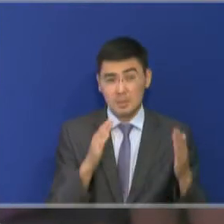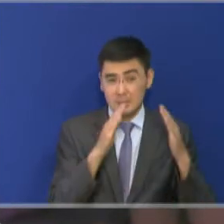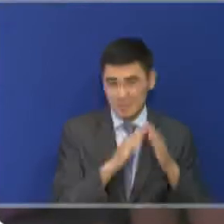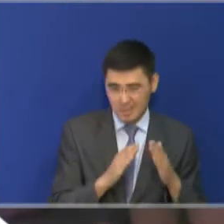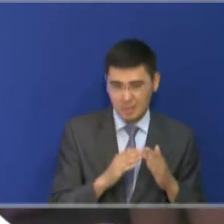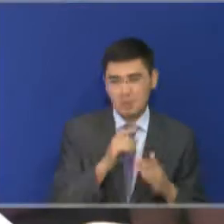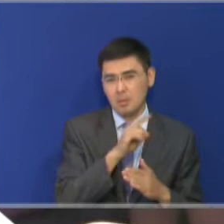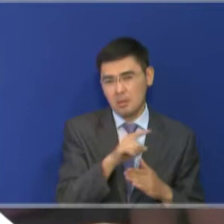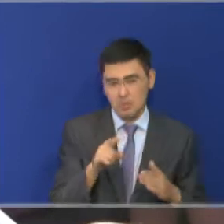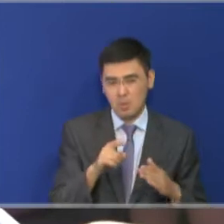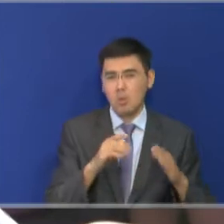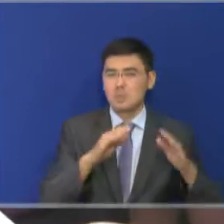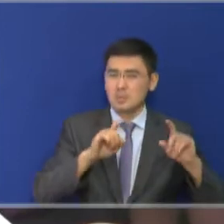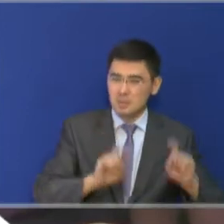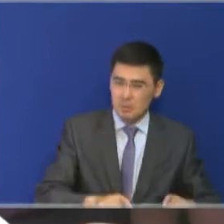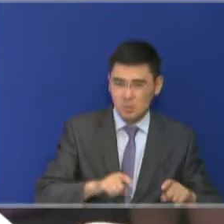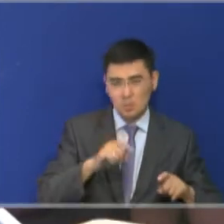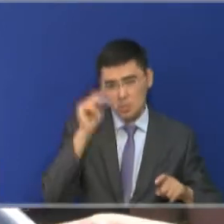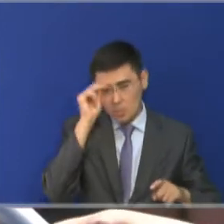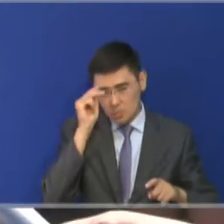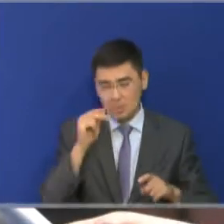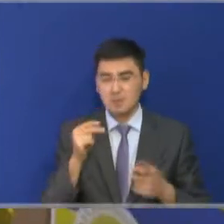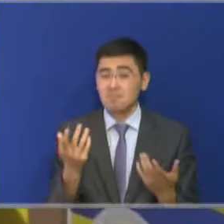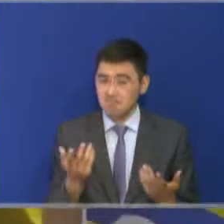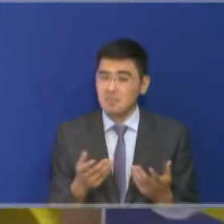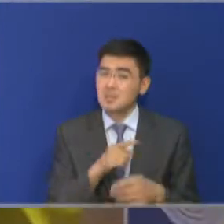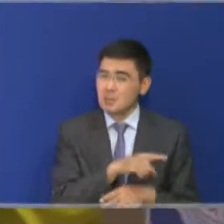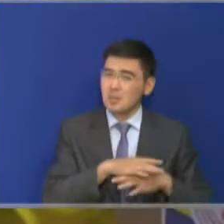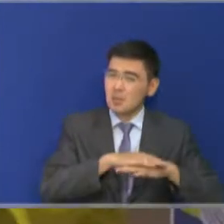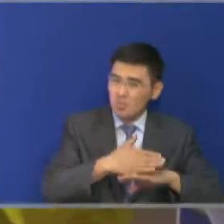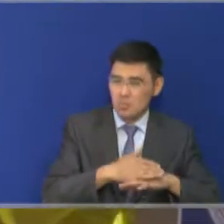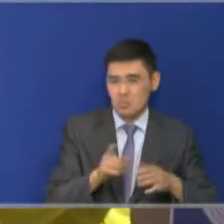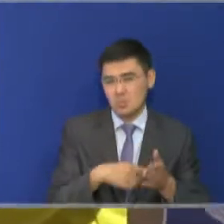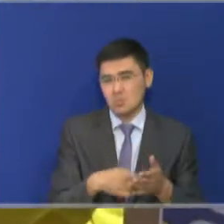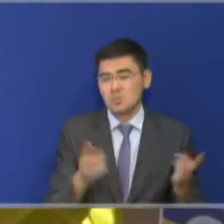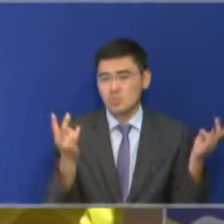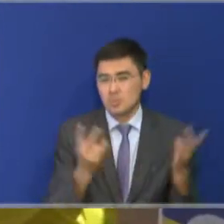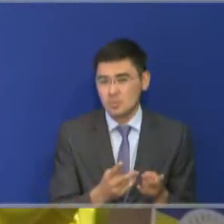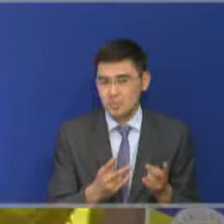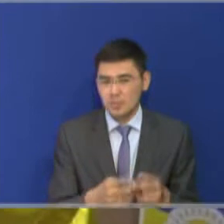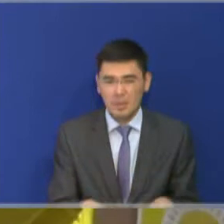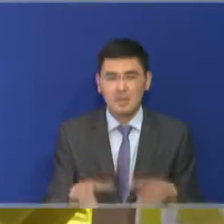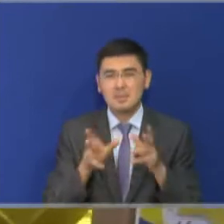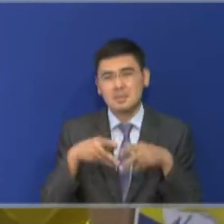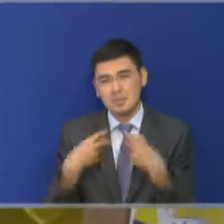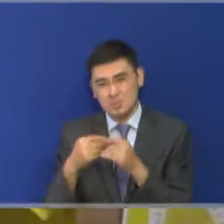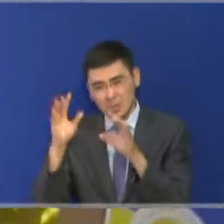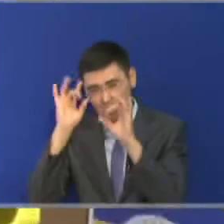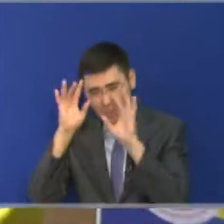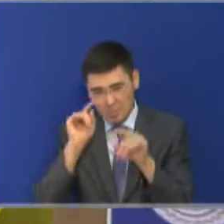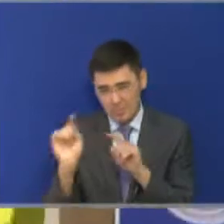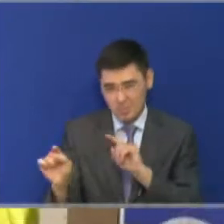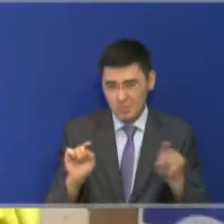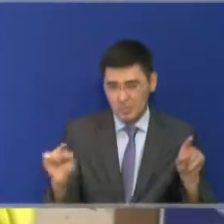кезде пайда болды. Сондықтан сабақ үшін гаджеттер керек болады. Айта кетерлігі, көп балалы және аз қамтылған отбасыларға